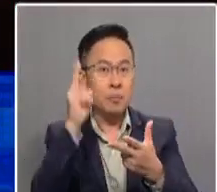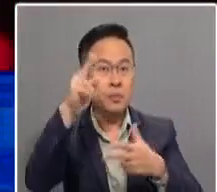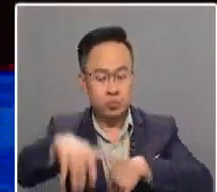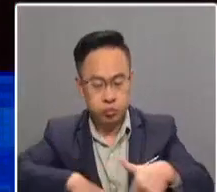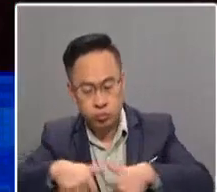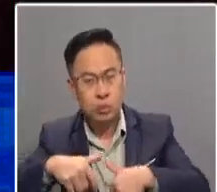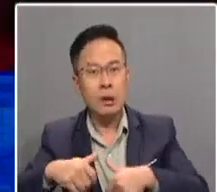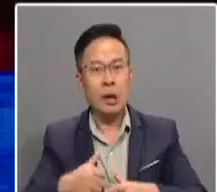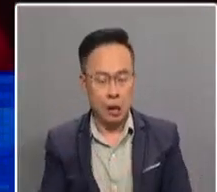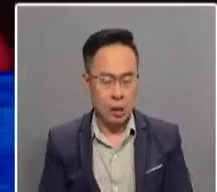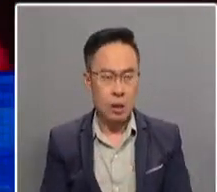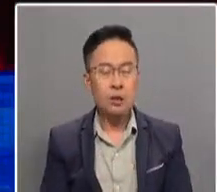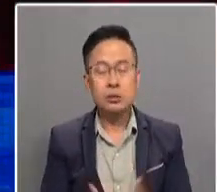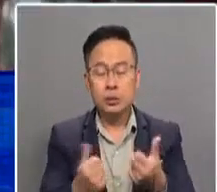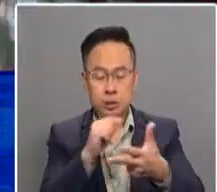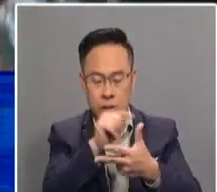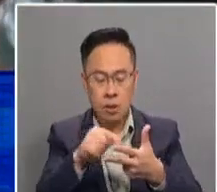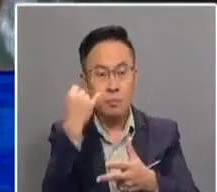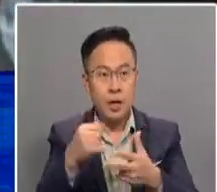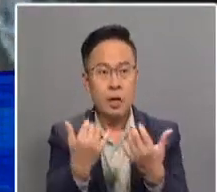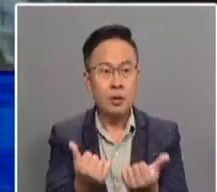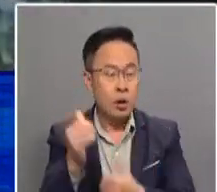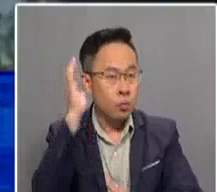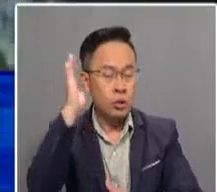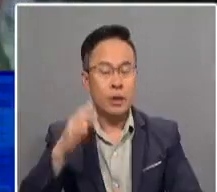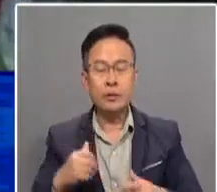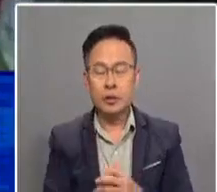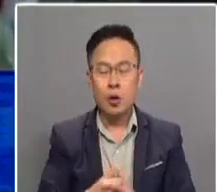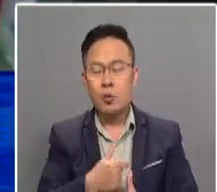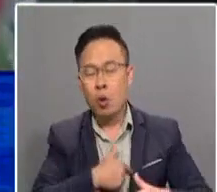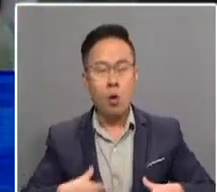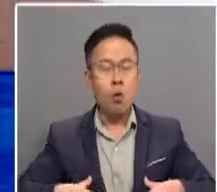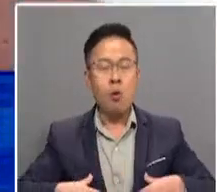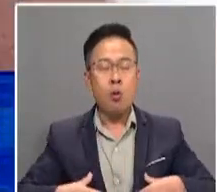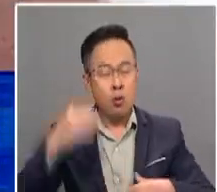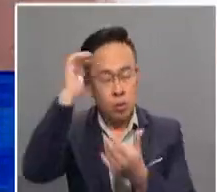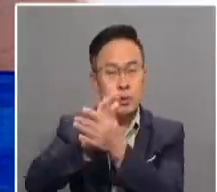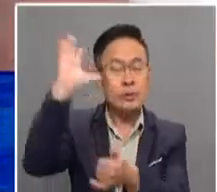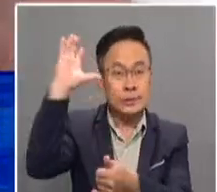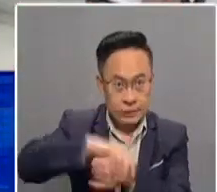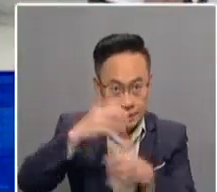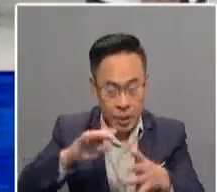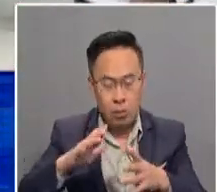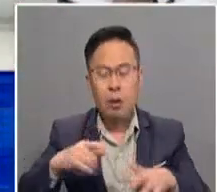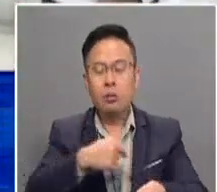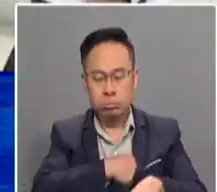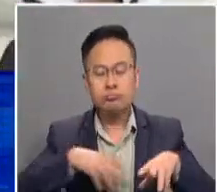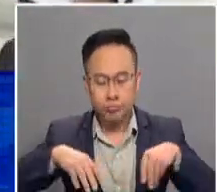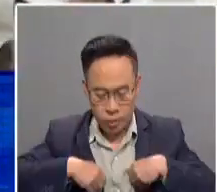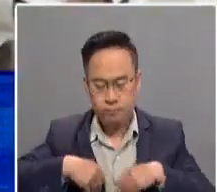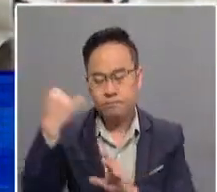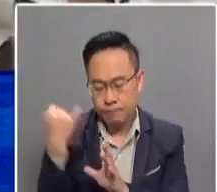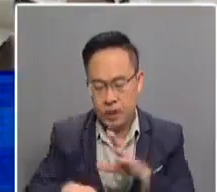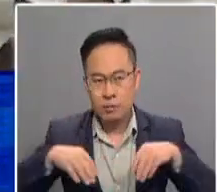นะฮะรวมถึงผู้ต้องหาตอนนี้เนี่ยให้การรับสารภาพแล้วก็คุมตัวเอาไว้แล้วนะคะส่วนการทำแผนประกอบคำรับสารภ